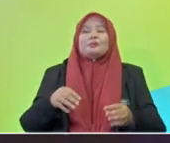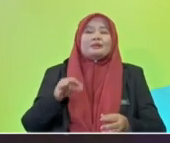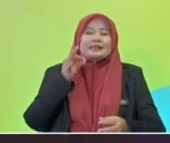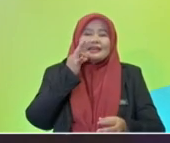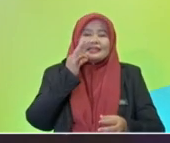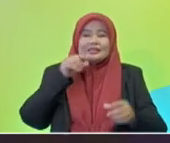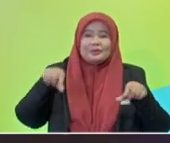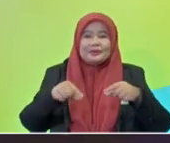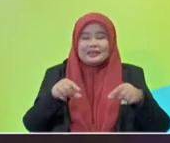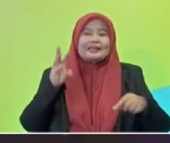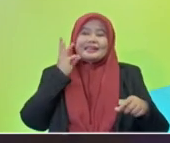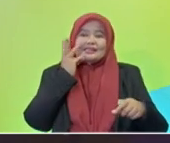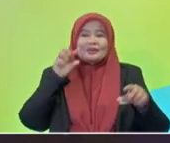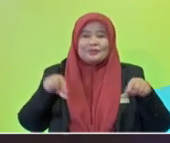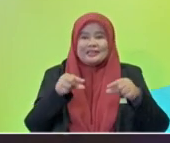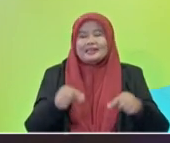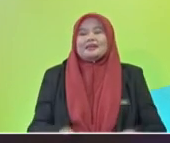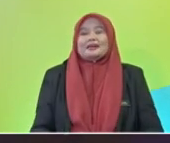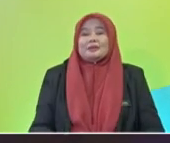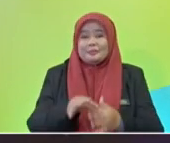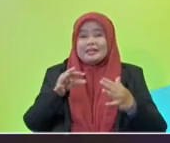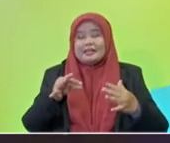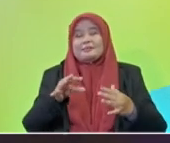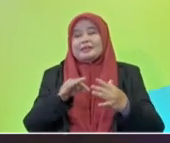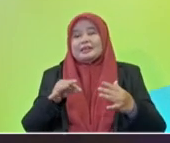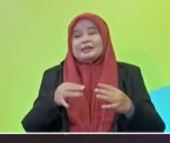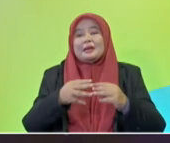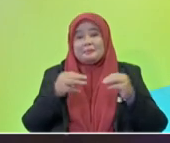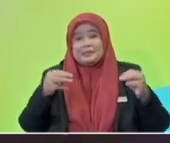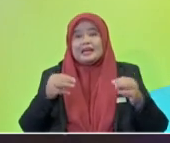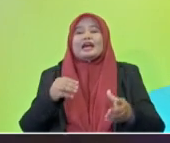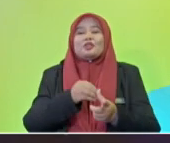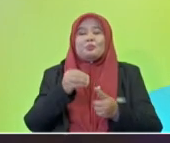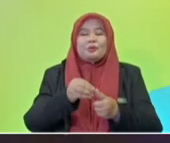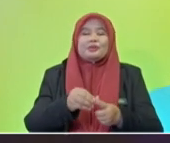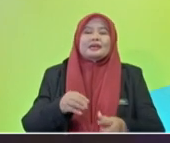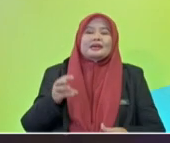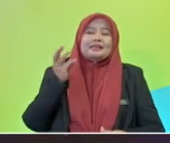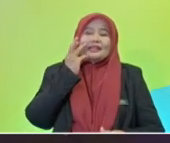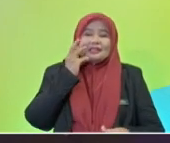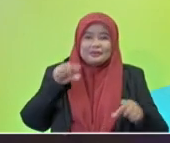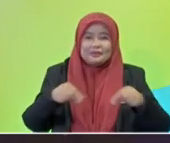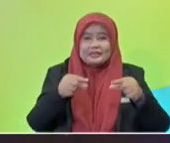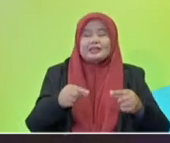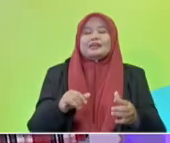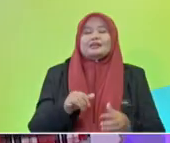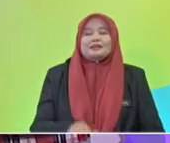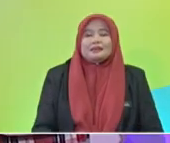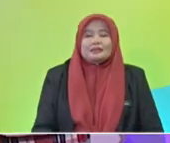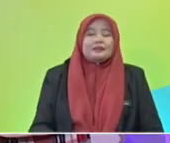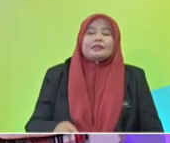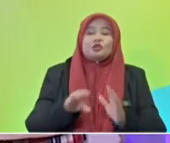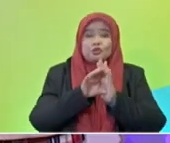suka di situ ada pilihan sama ada mi goreng atau nasi goreng tetapi Mira suka dua-dua Baiklah itu contoh di mana kita